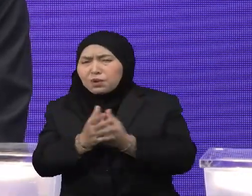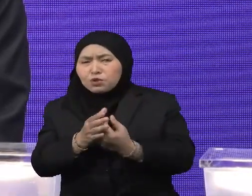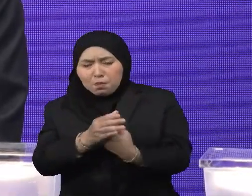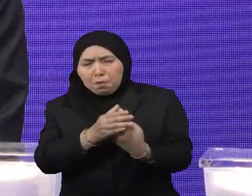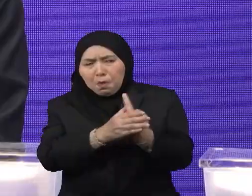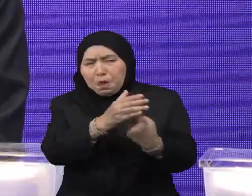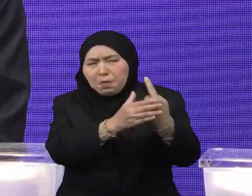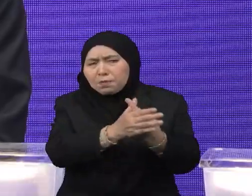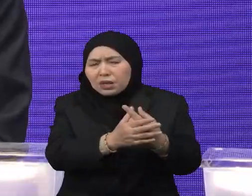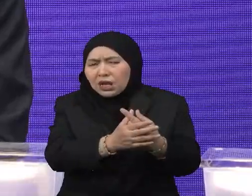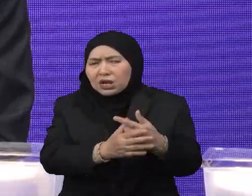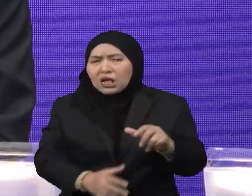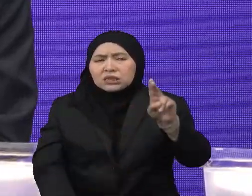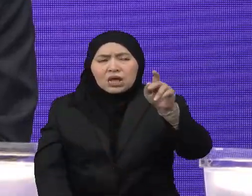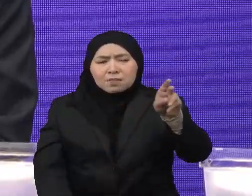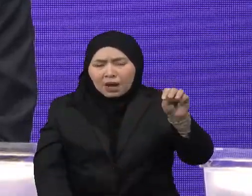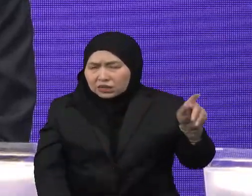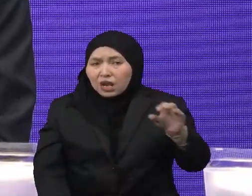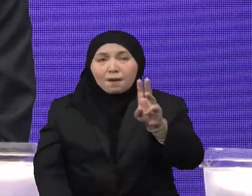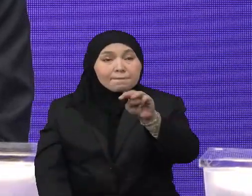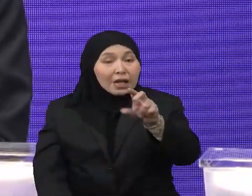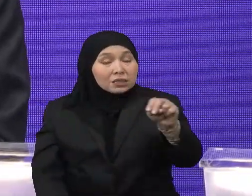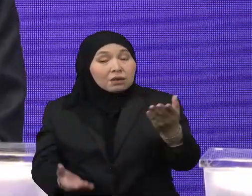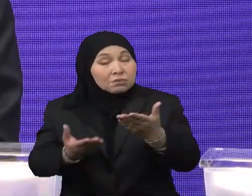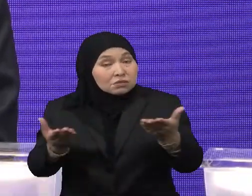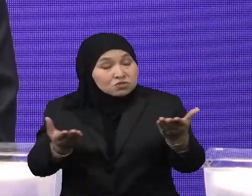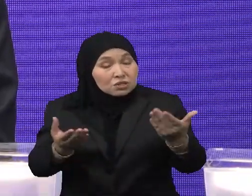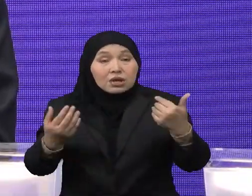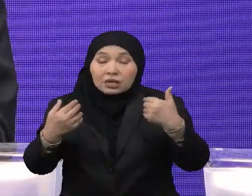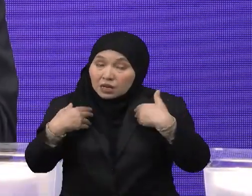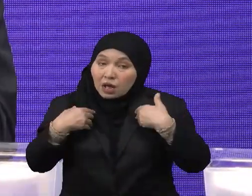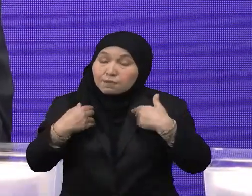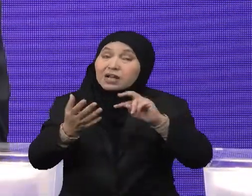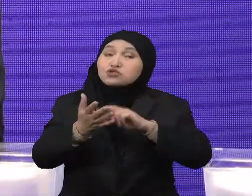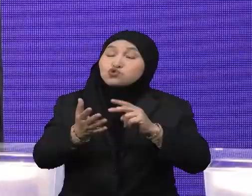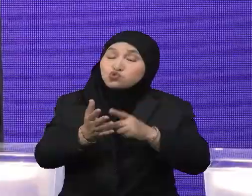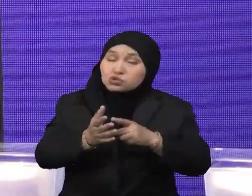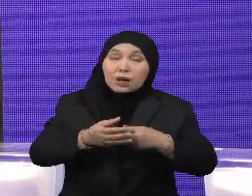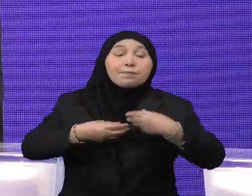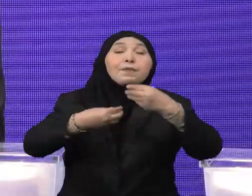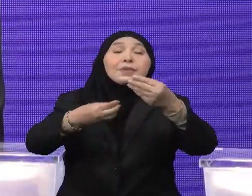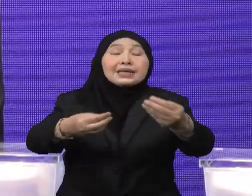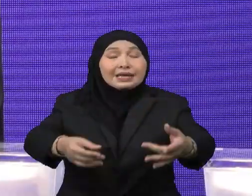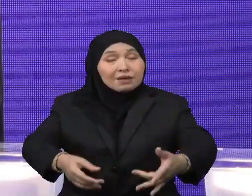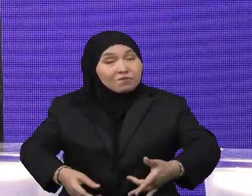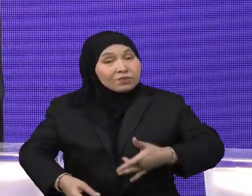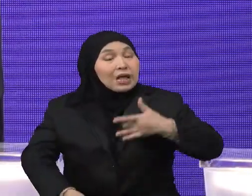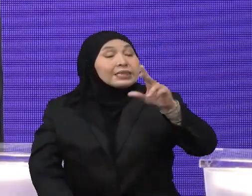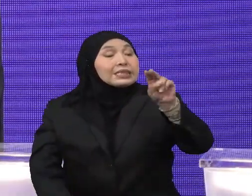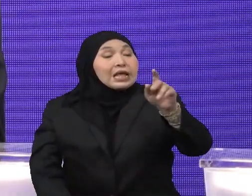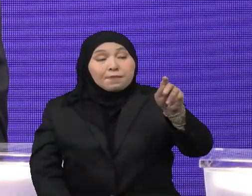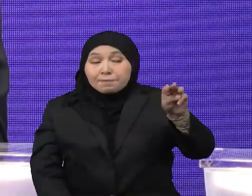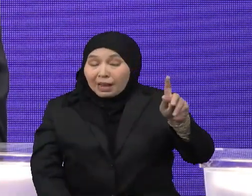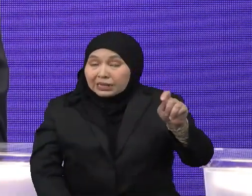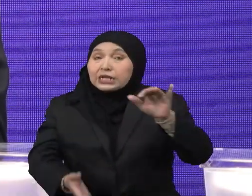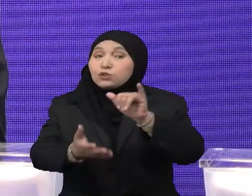mengungkit Adapun kalam Manna di sini izda unamah Maksudnya di memberi nikmat tersebut dan dalam